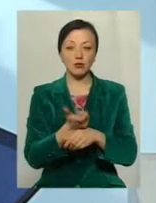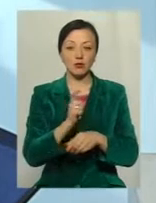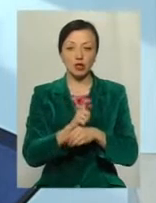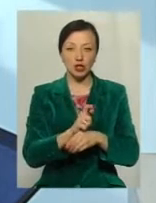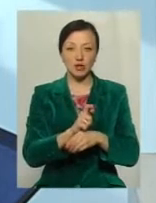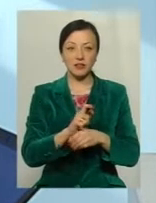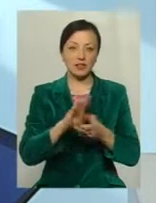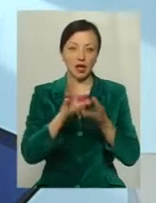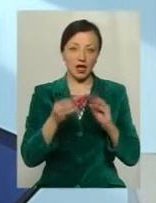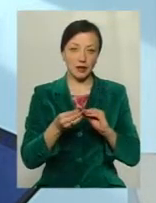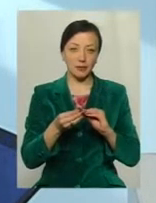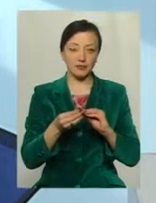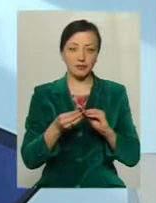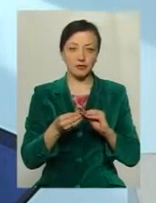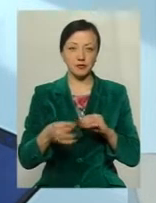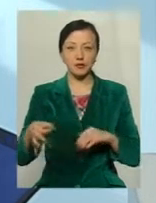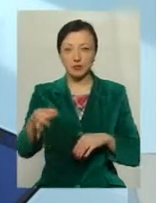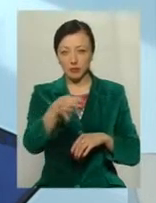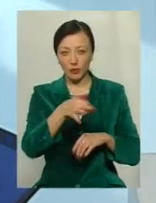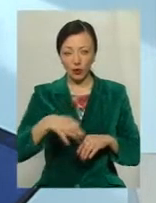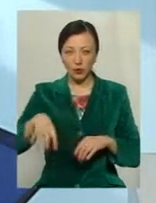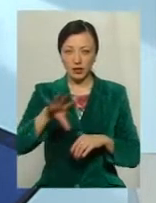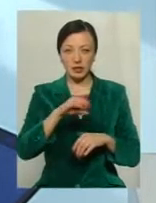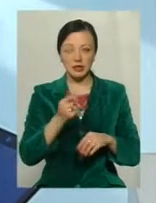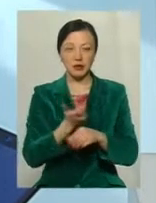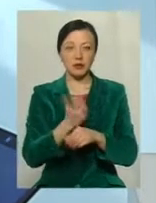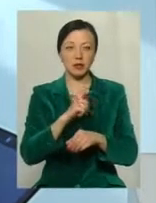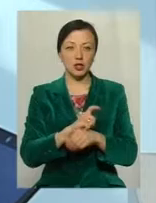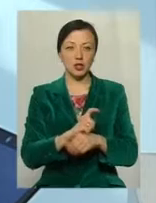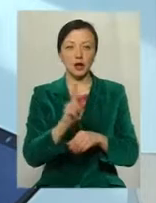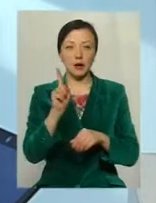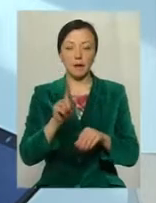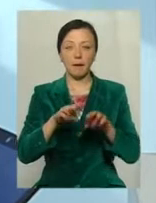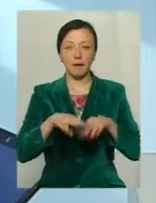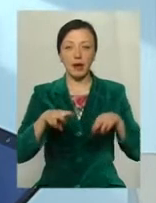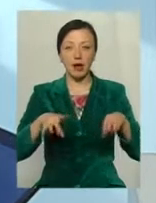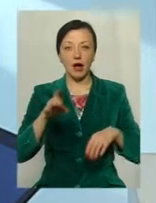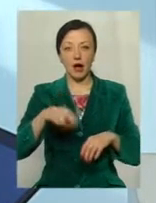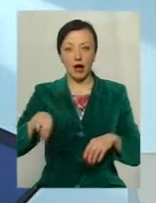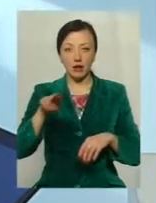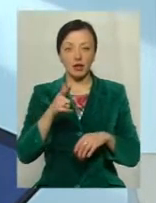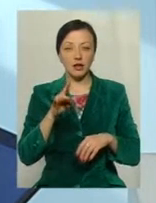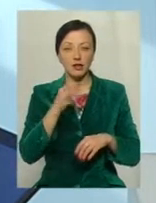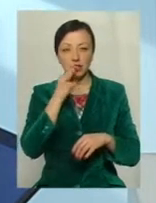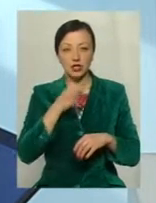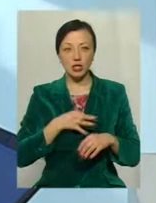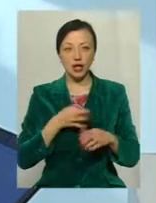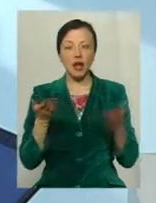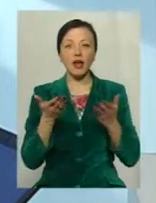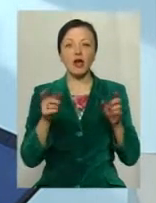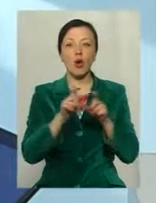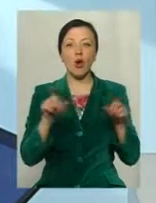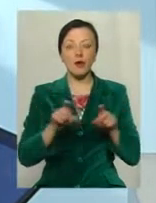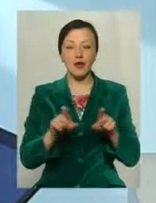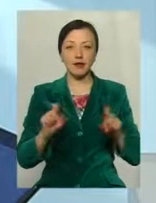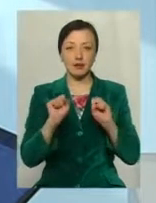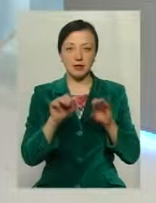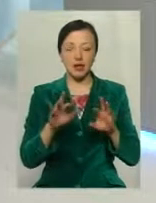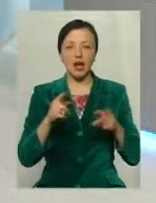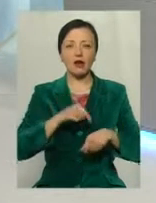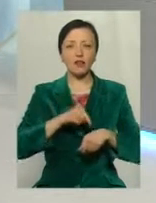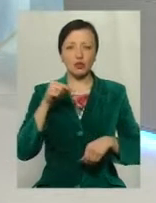четверте. Ефективність використання коштів. Чому вони використовуються? Для чого вони використовуються? Якщо ми мали сьогодні, в 2016